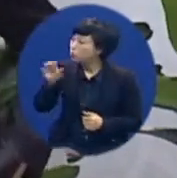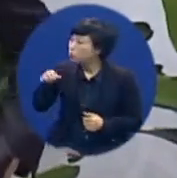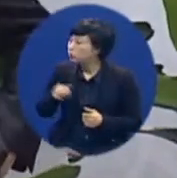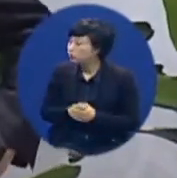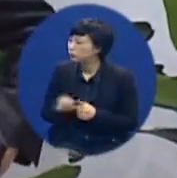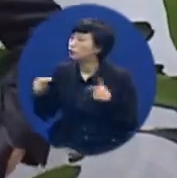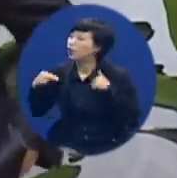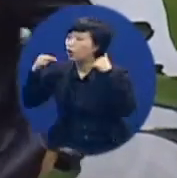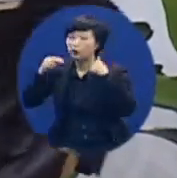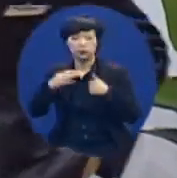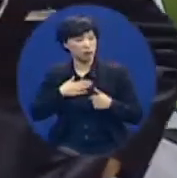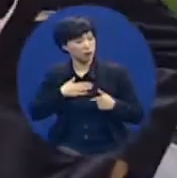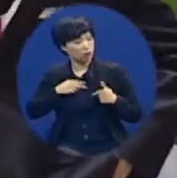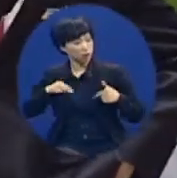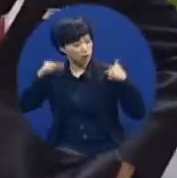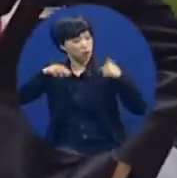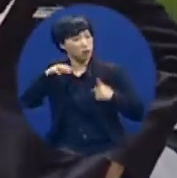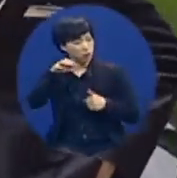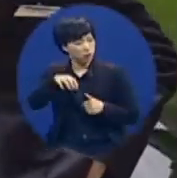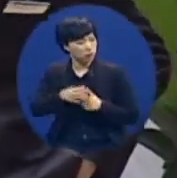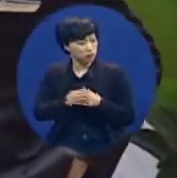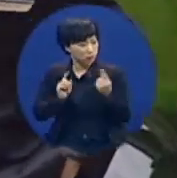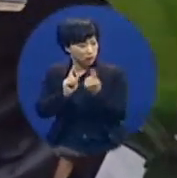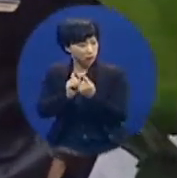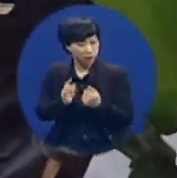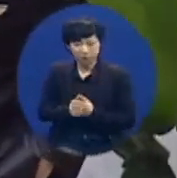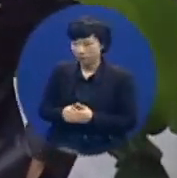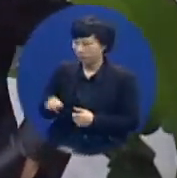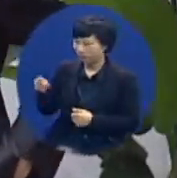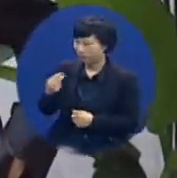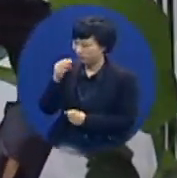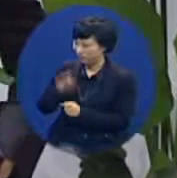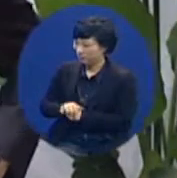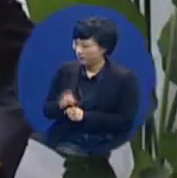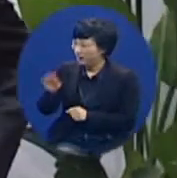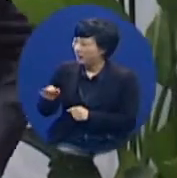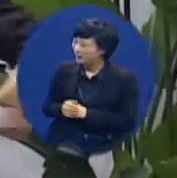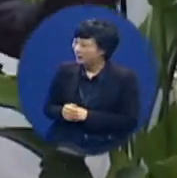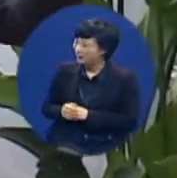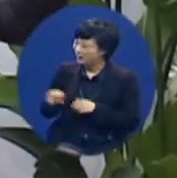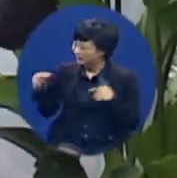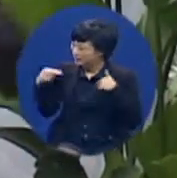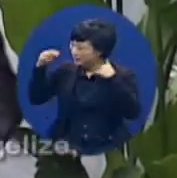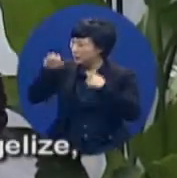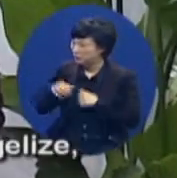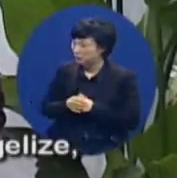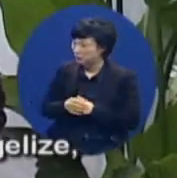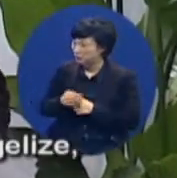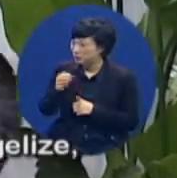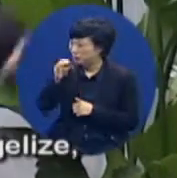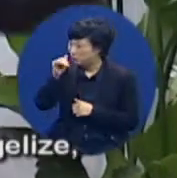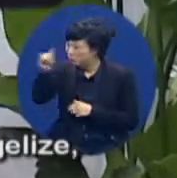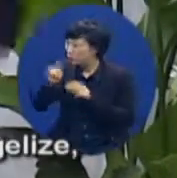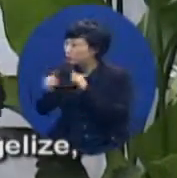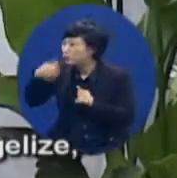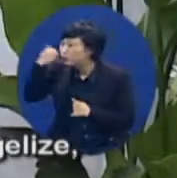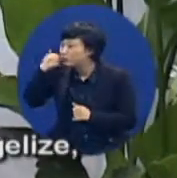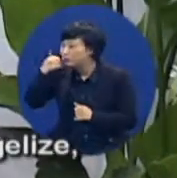무슨 선한 것이 나갔냐 나사에서 무슨 선한 것이 나겠느냐 와 아파라